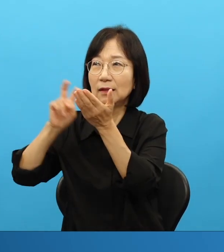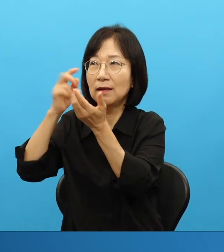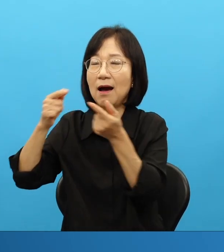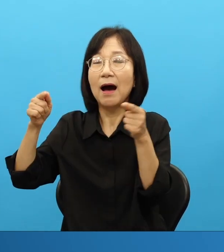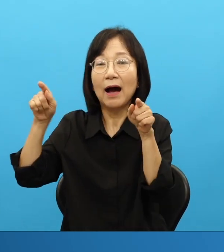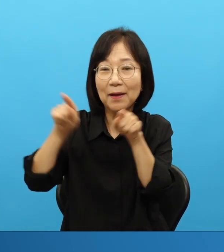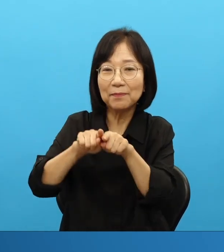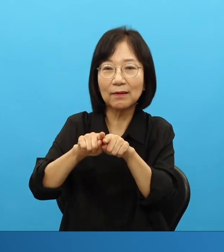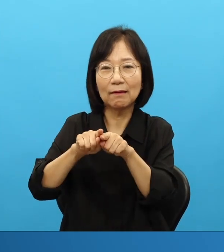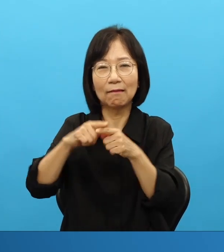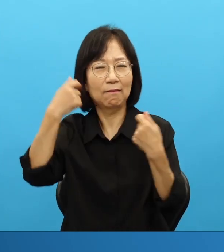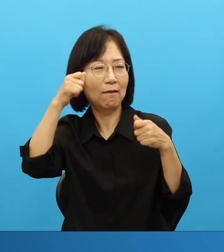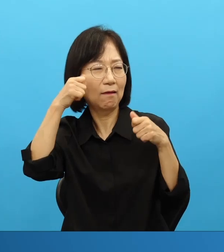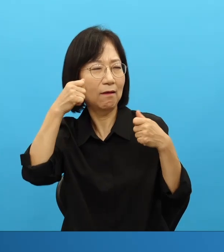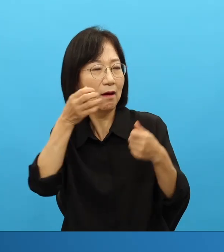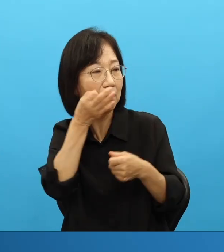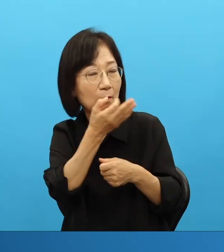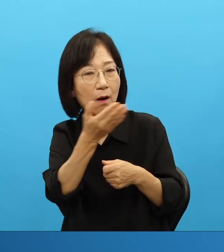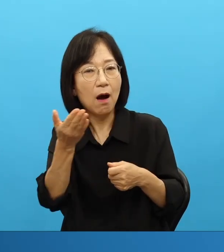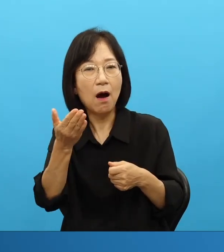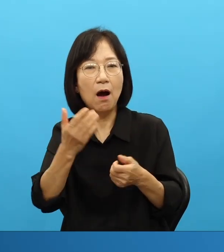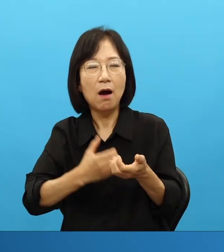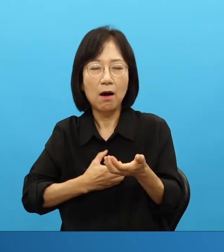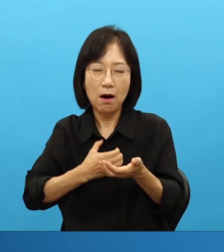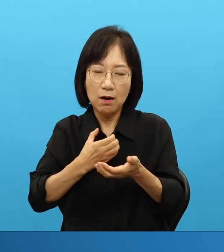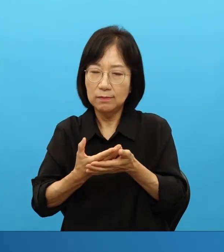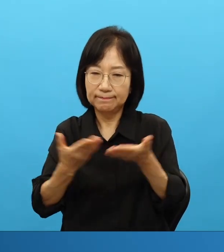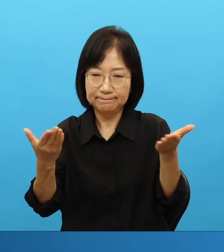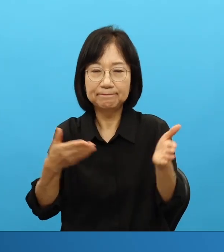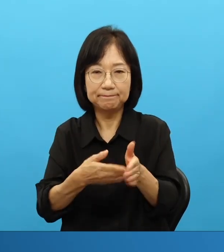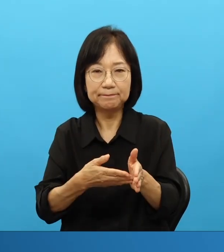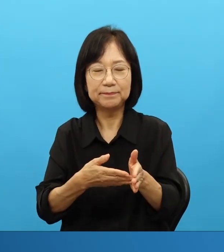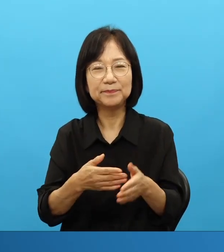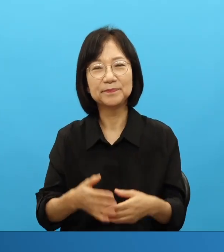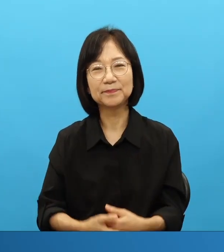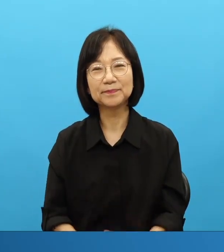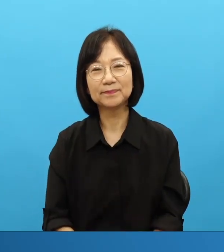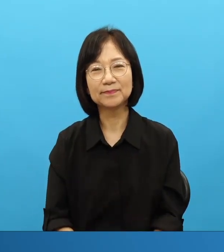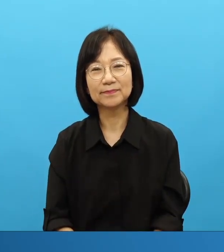담백하게 녹여내며 많은 이들에게 감동을 전했습니다.